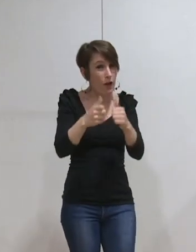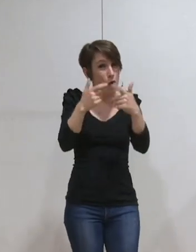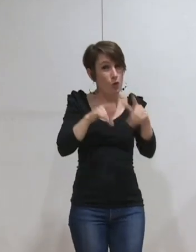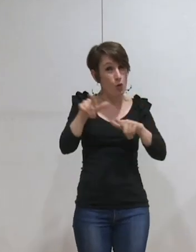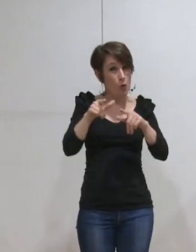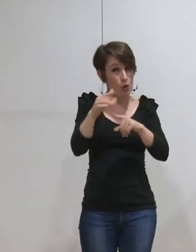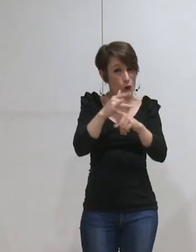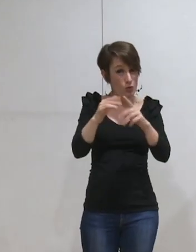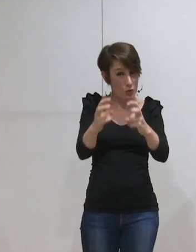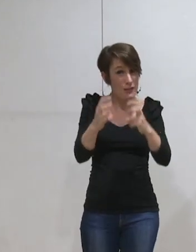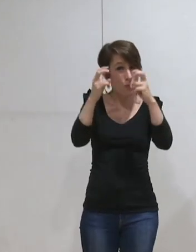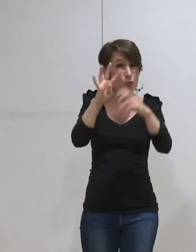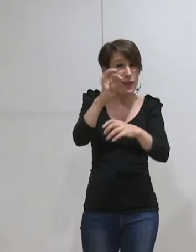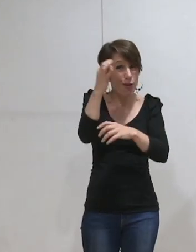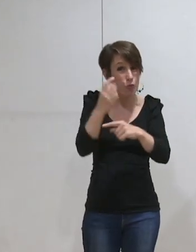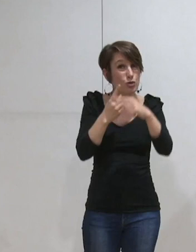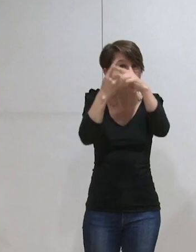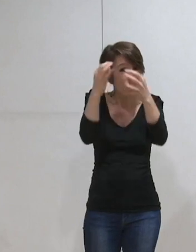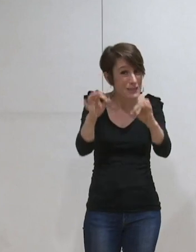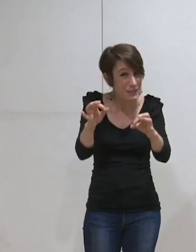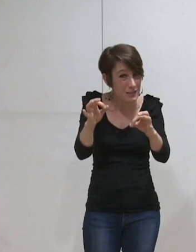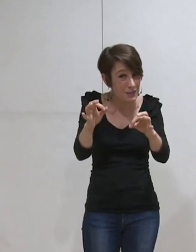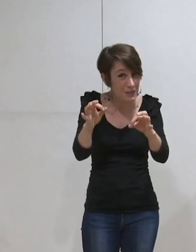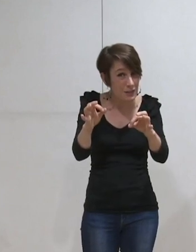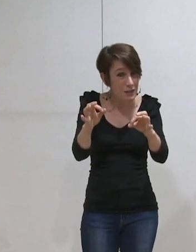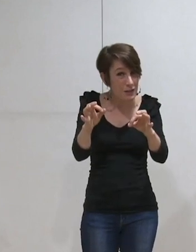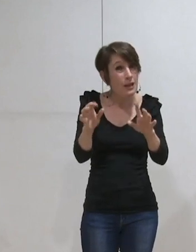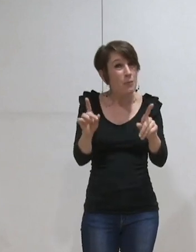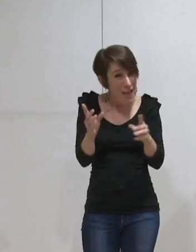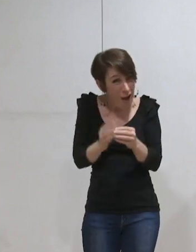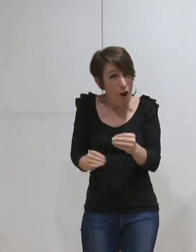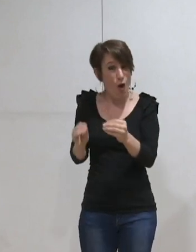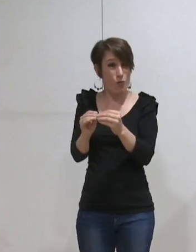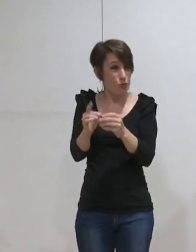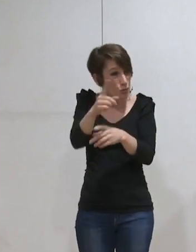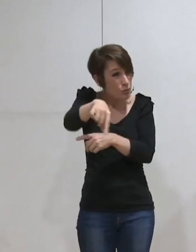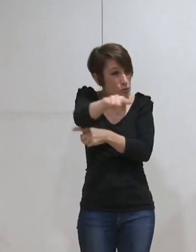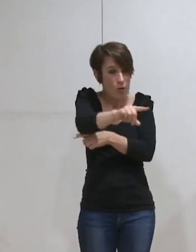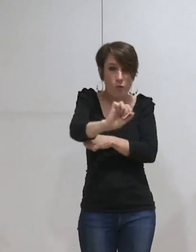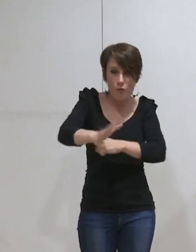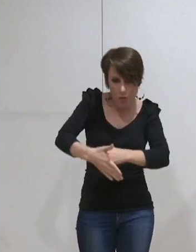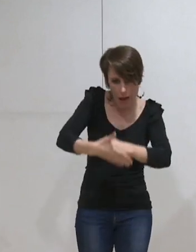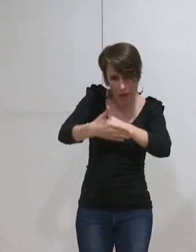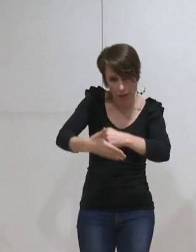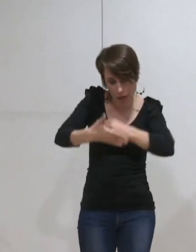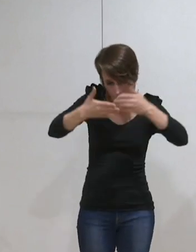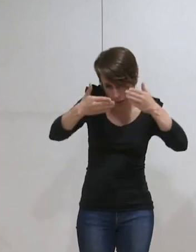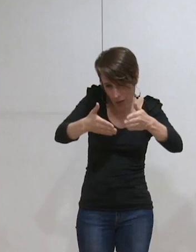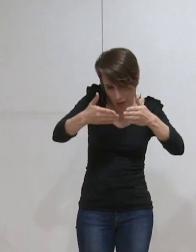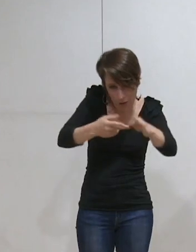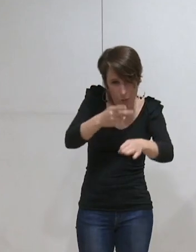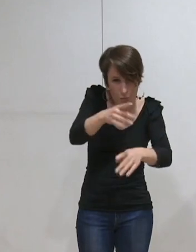sociaux mais de surcroix vous concentrez un peu plus les aides sur les